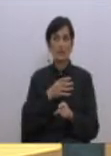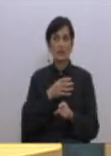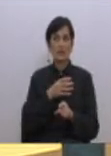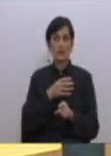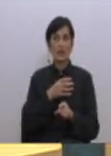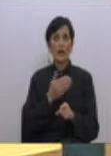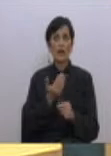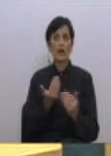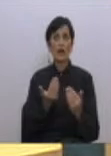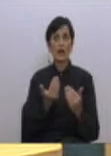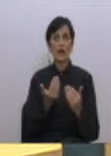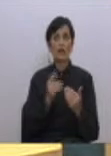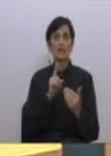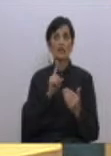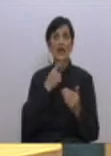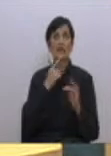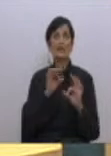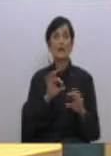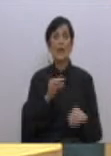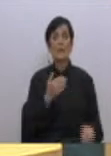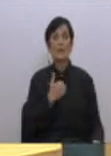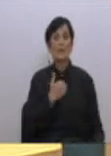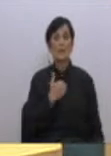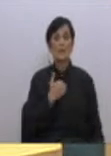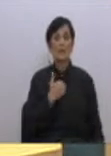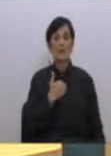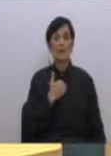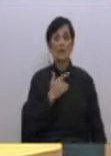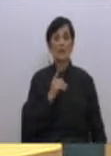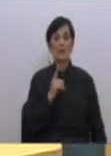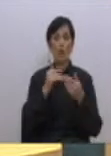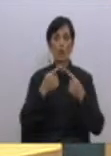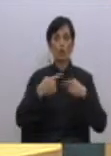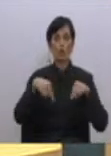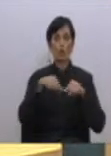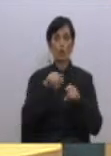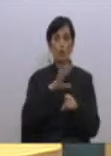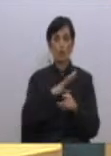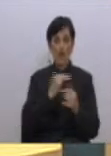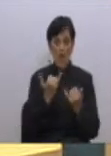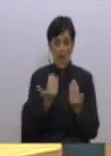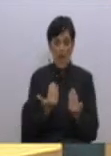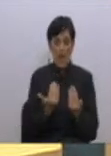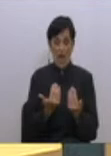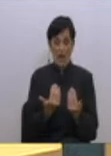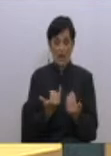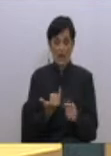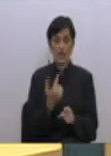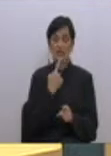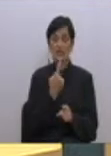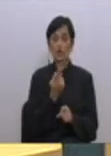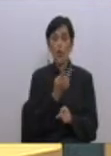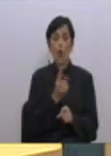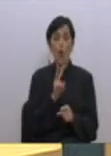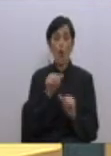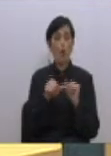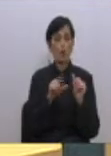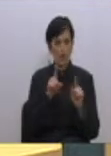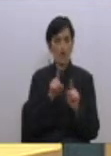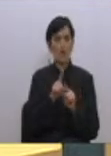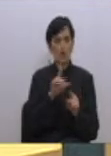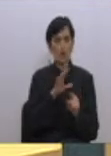ესე იგი, რაც თქმა მინდოდა, რომ ეს მაღალი დონის ორგანო მარტო 20 წელში და 22 წელში ასეთივე